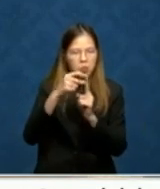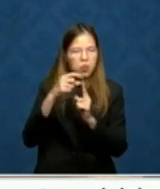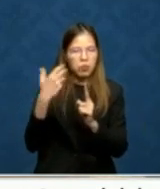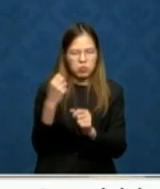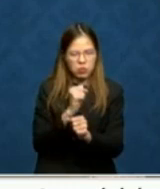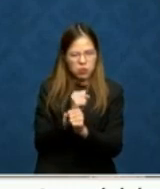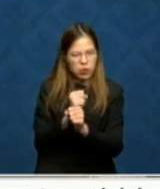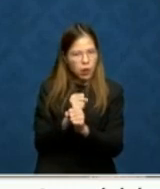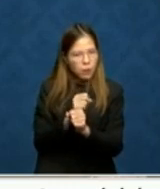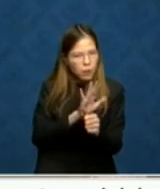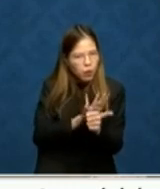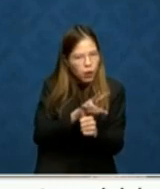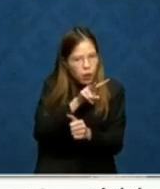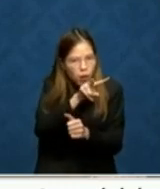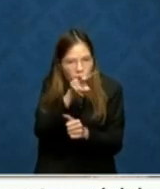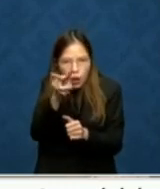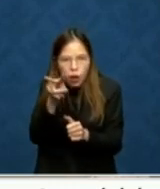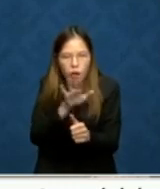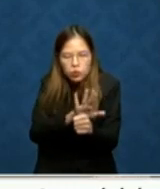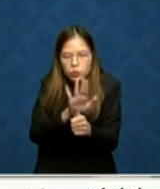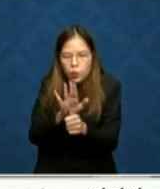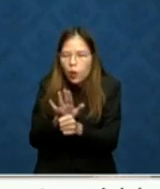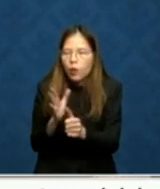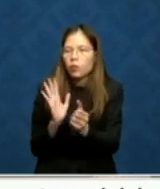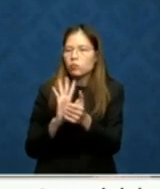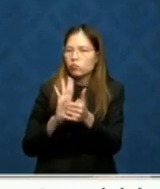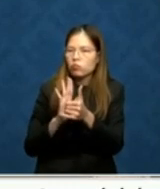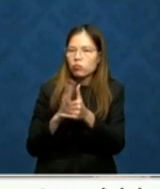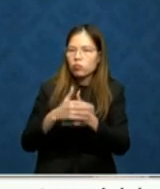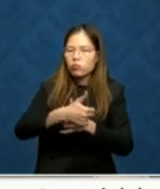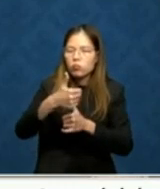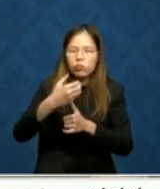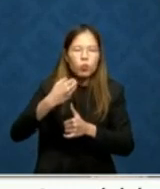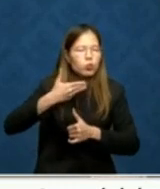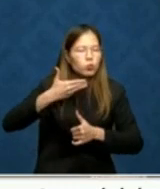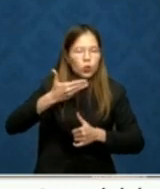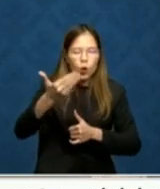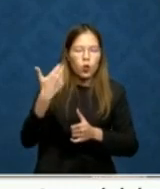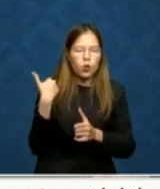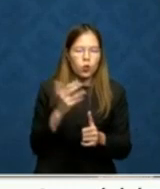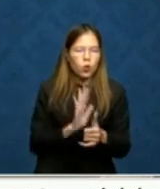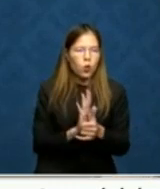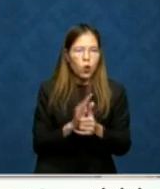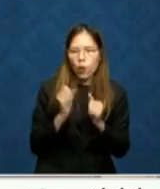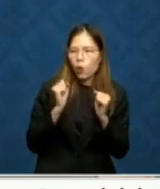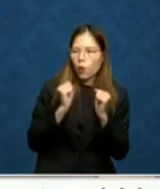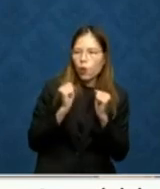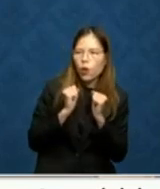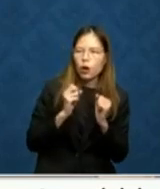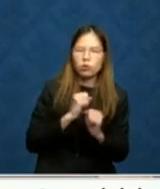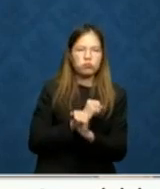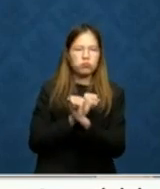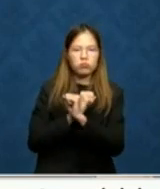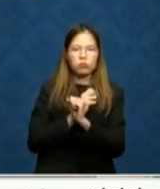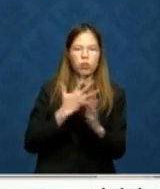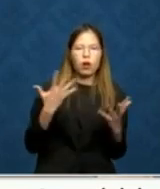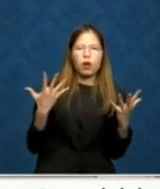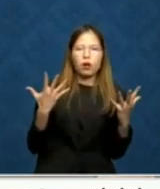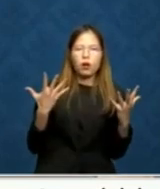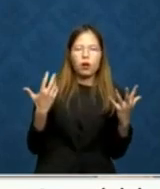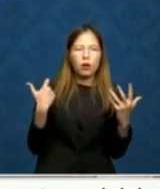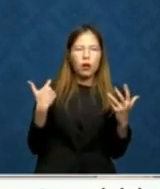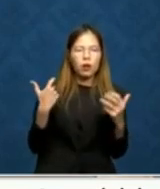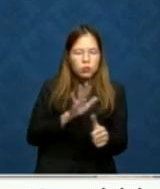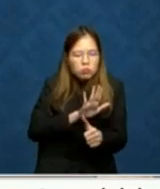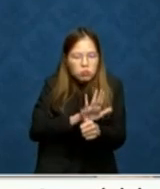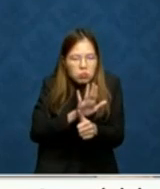กระทำเพื่อเฝ้าติดตามและคุกคามผู้อื่นอย่างต่อเนื่องโดยมักจะทำให้ผู้ถูกกระทำรู้สึกกลัวหรือว่าไม่ปลอดภัยค่ะพฤติกรรมการสก